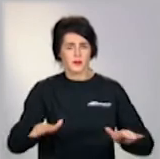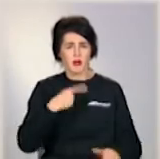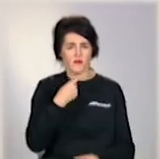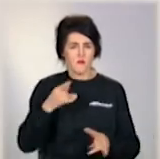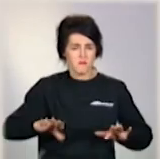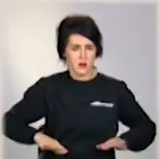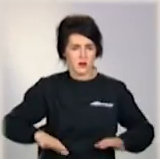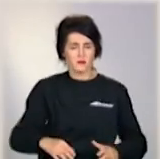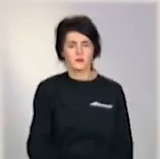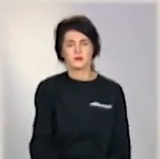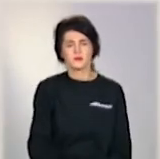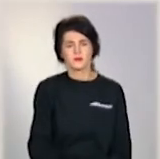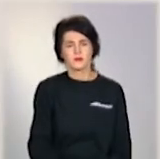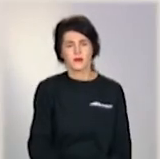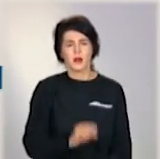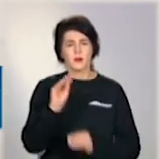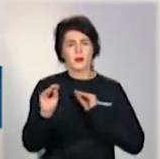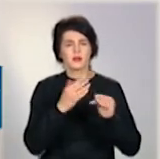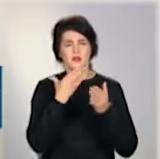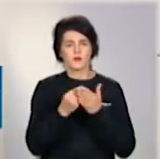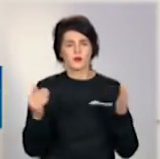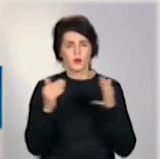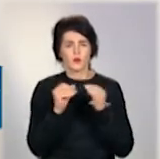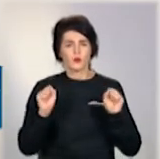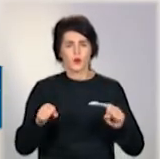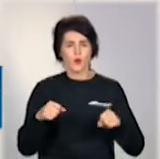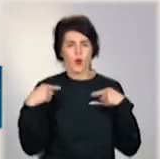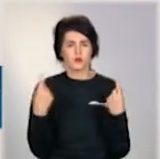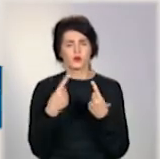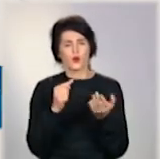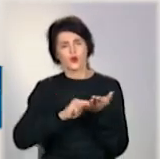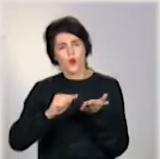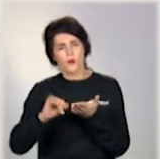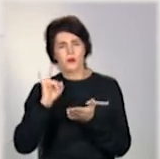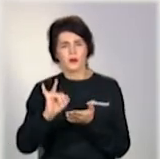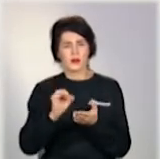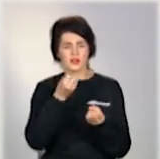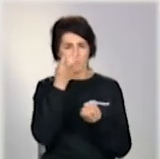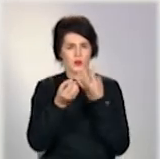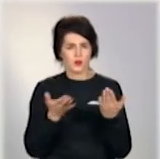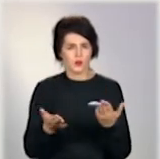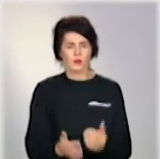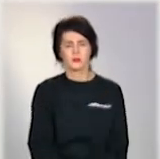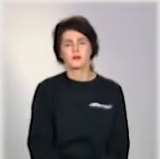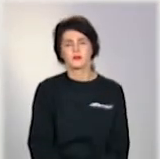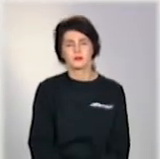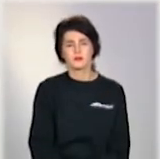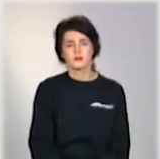майстриня. Прикрасити свій дім можна і за допомогою звичайних кнопок та гірлянди.